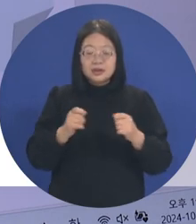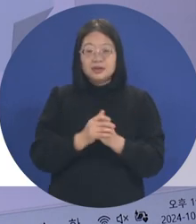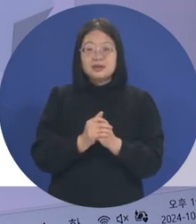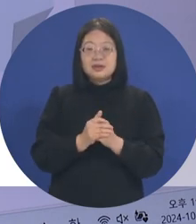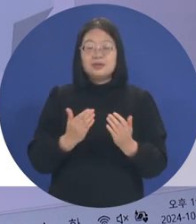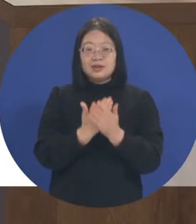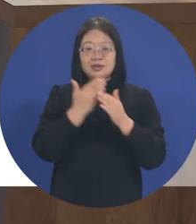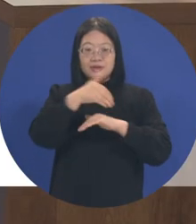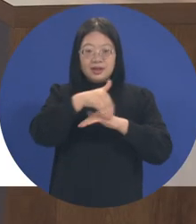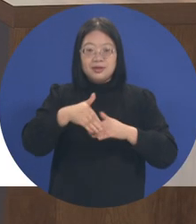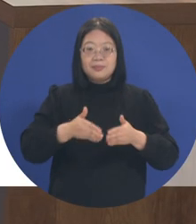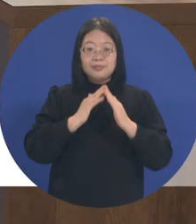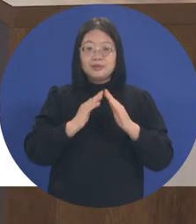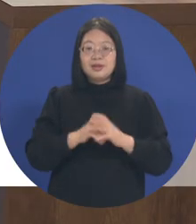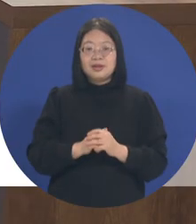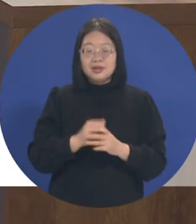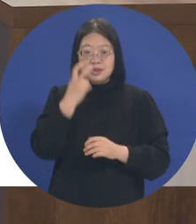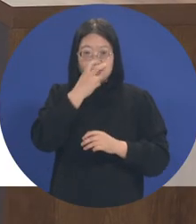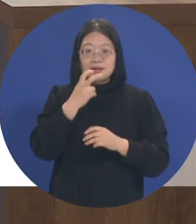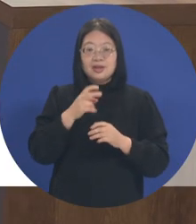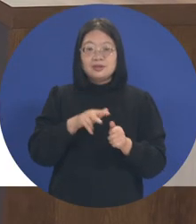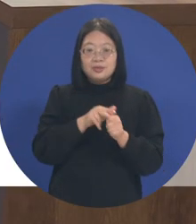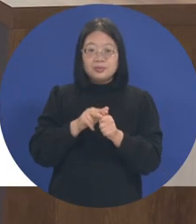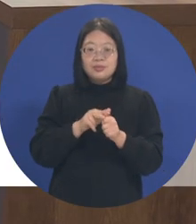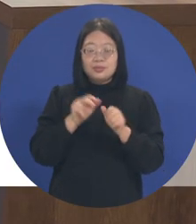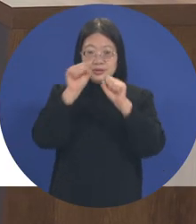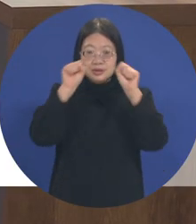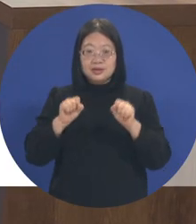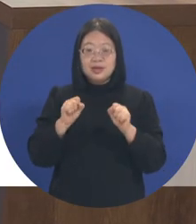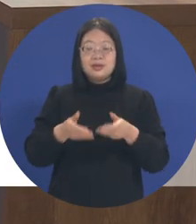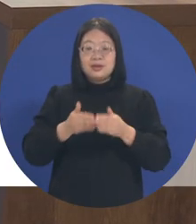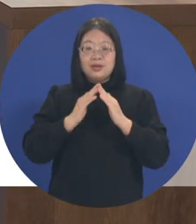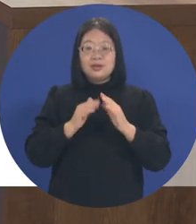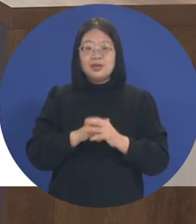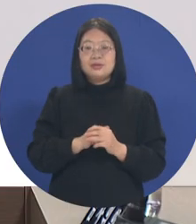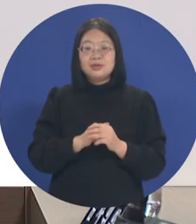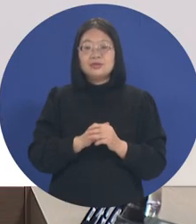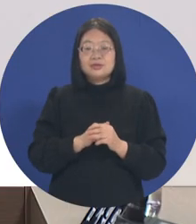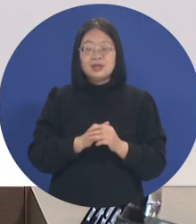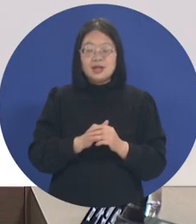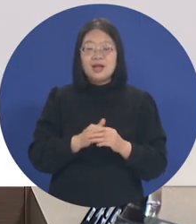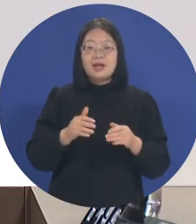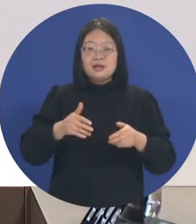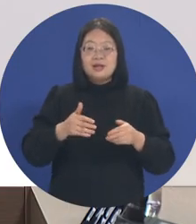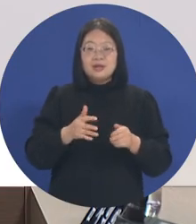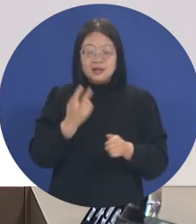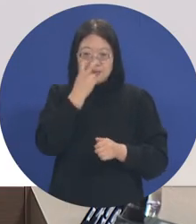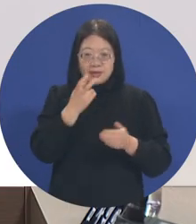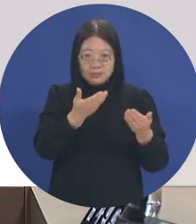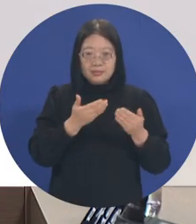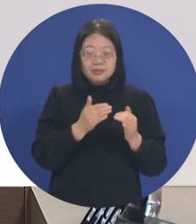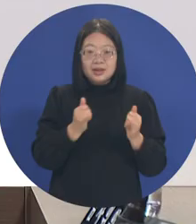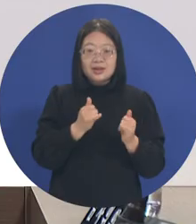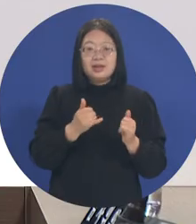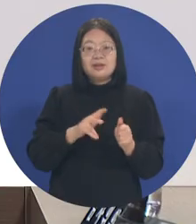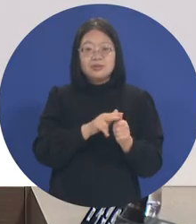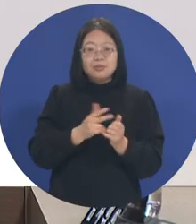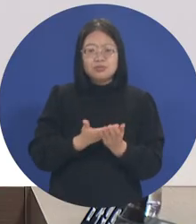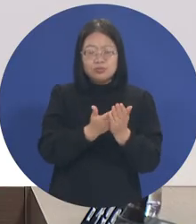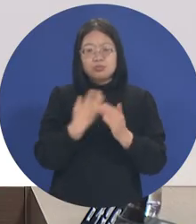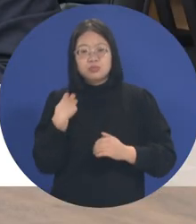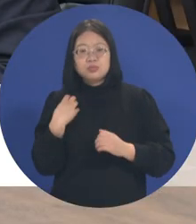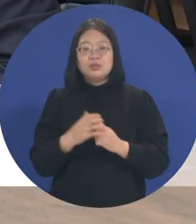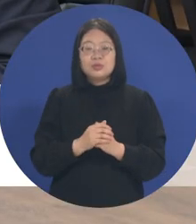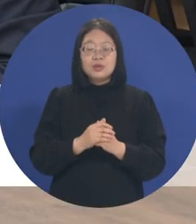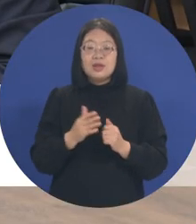추진합니다. 도는 감사 정보 시스템 구축을 통해 수감 기관의 자료 제출 부담 경감과 감사 사각지대